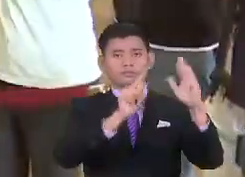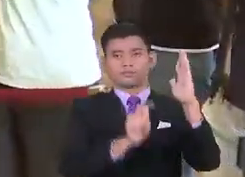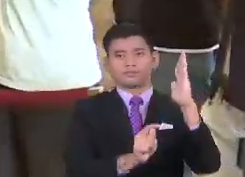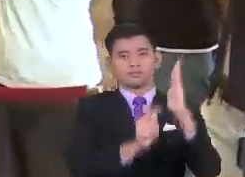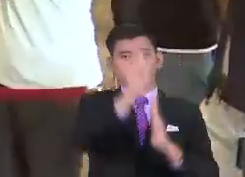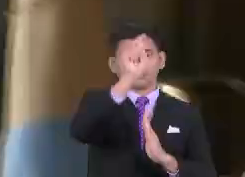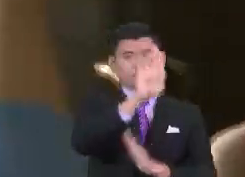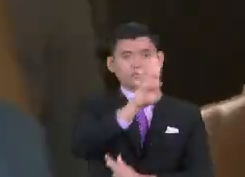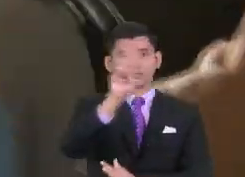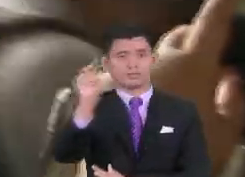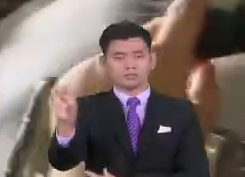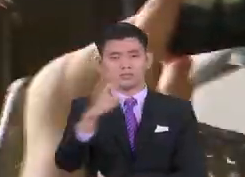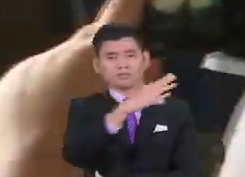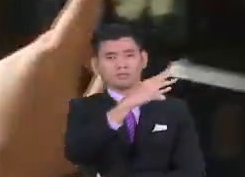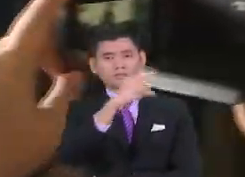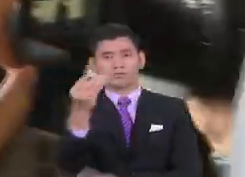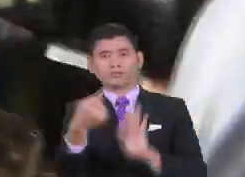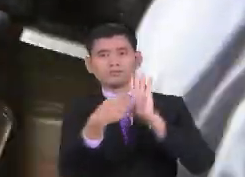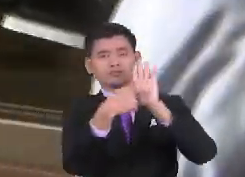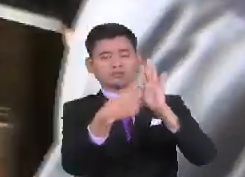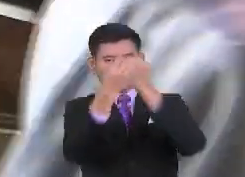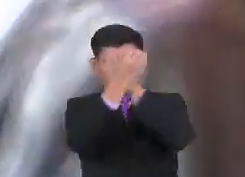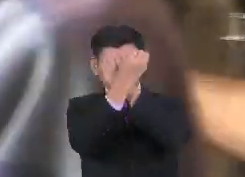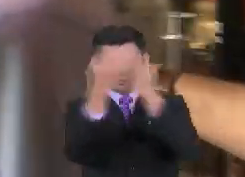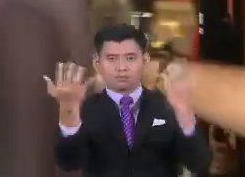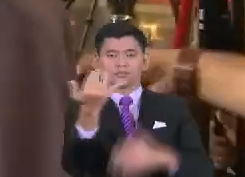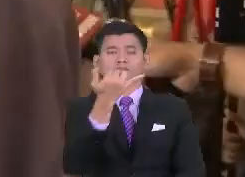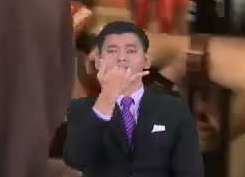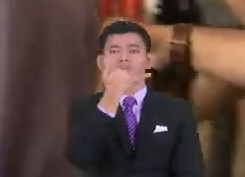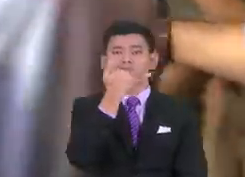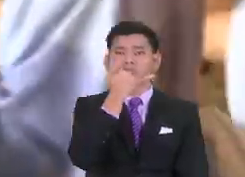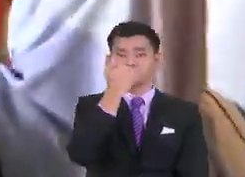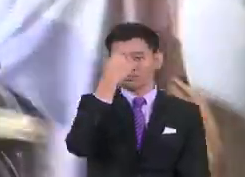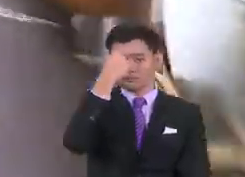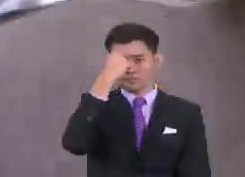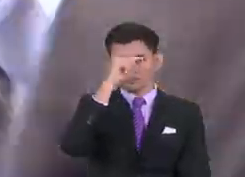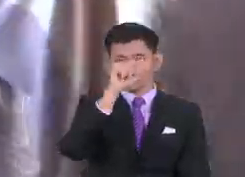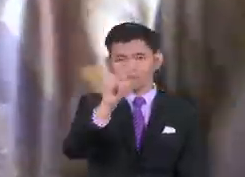dan dilihat mempersembahkan maklumat salah kepada Sri Paduka Baginda.